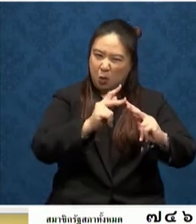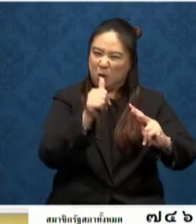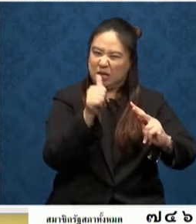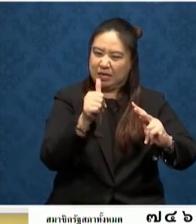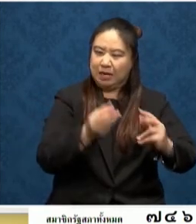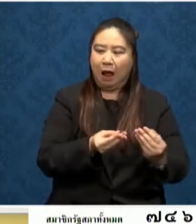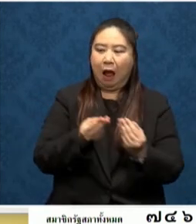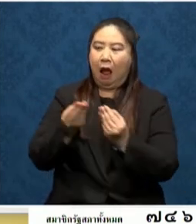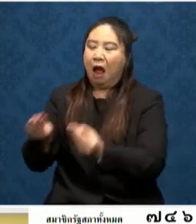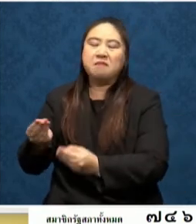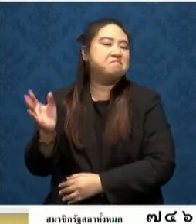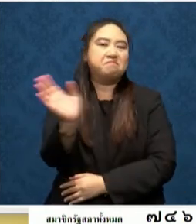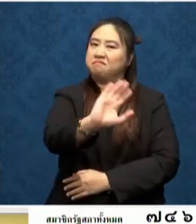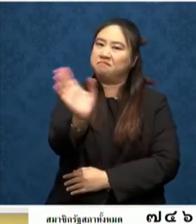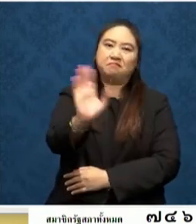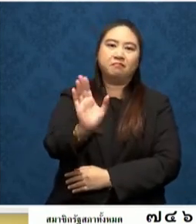หรอก